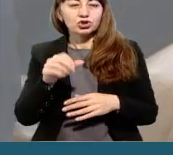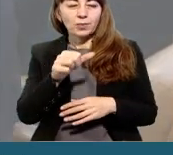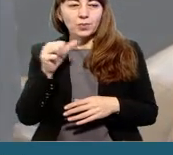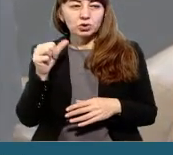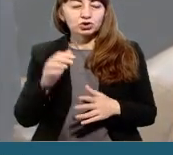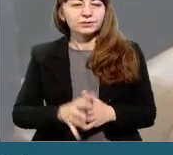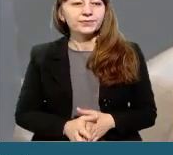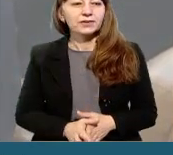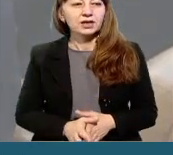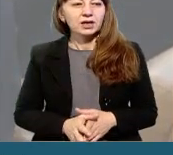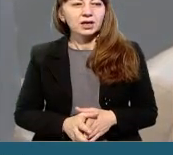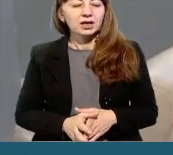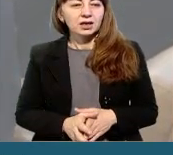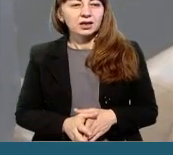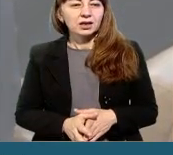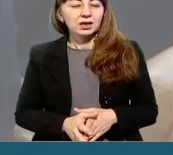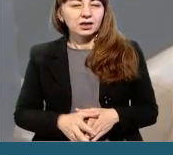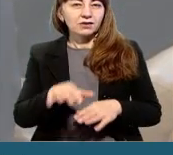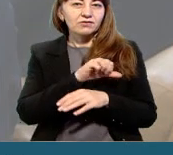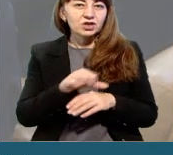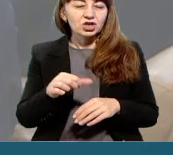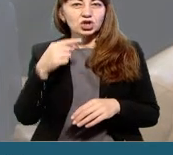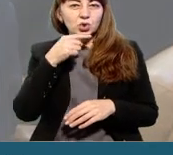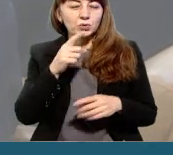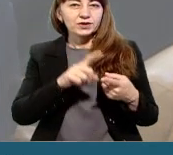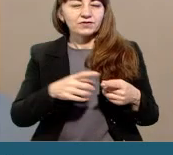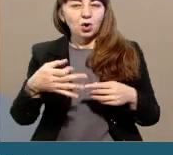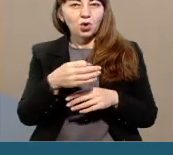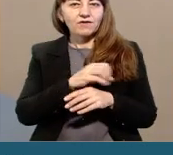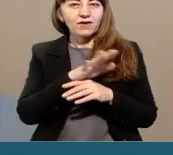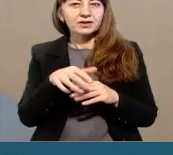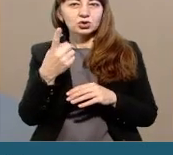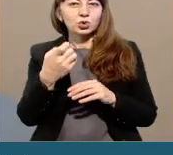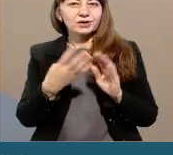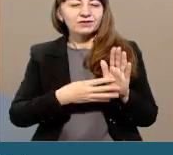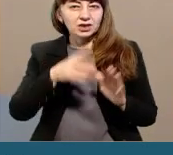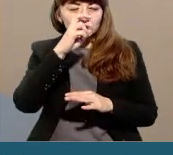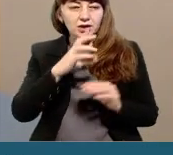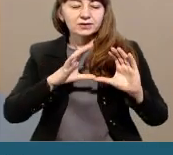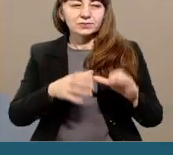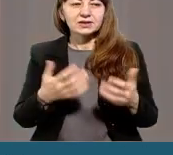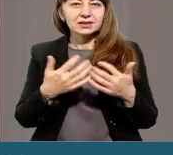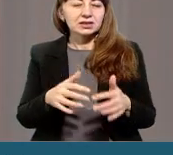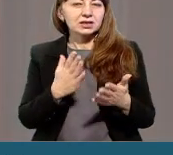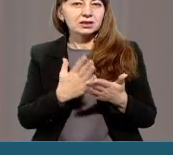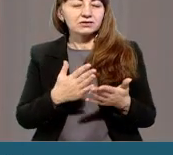сыртқы экономикалық байланыстары әлемнің 109 елін қамтиды. Олардың ішінде Литва мен Өзбекстанның орны